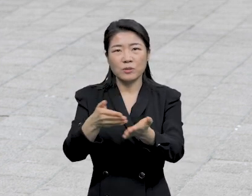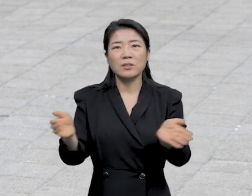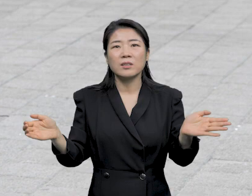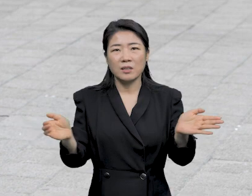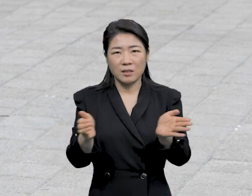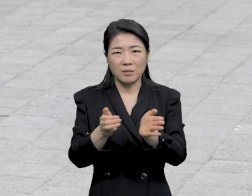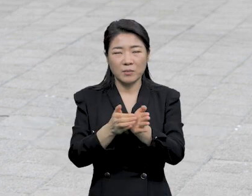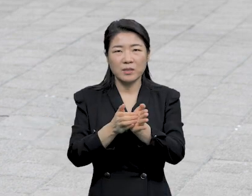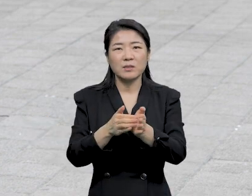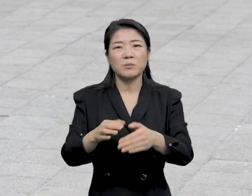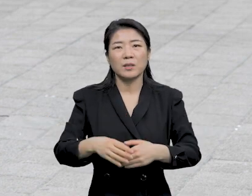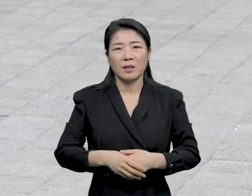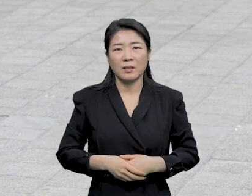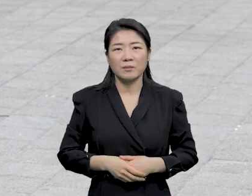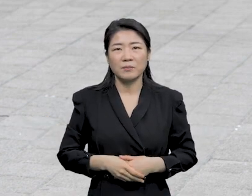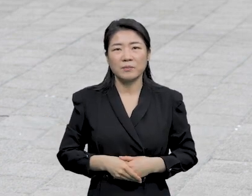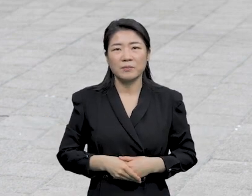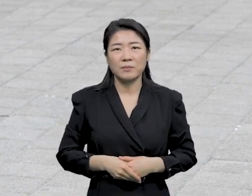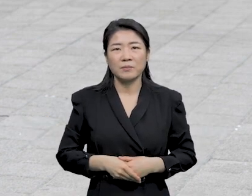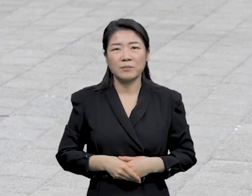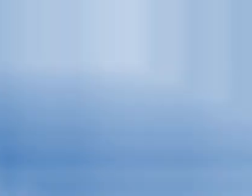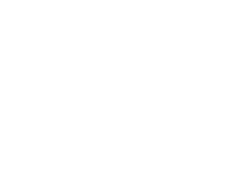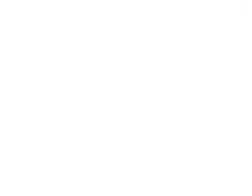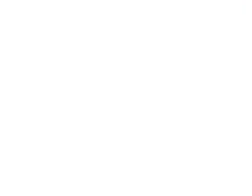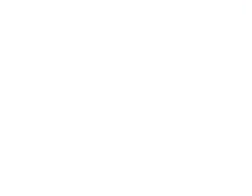도시에서 헬로광주 정재현